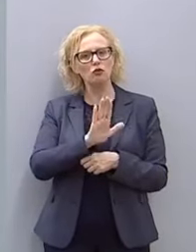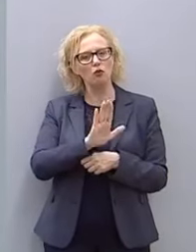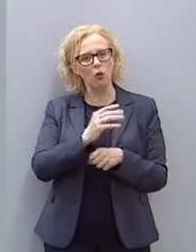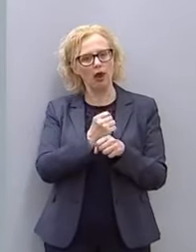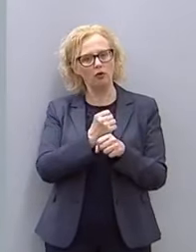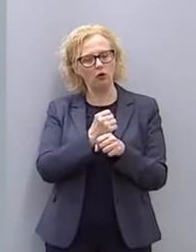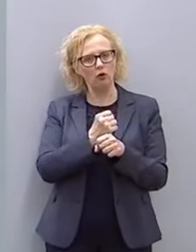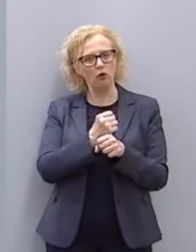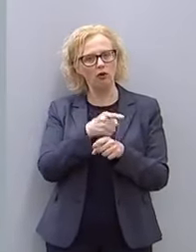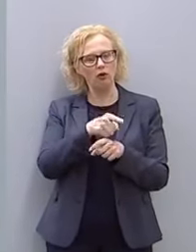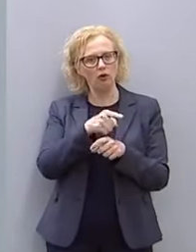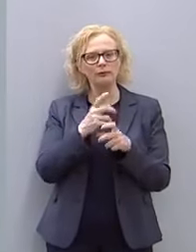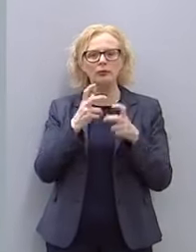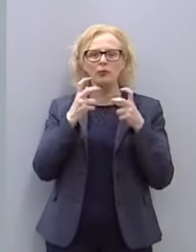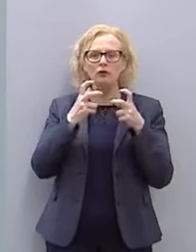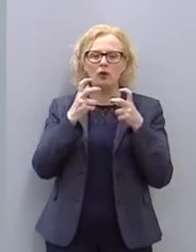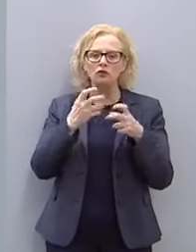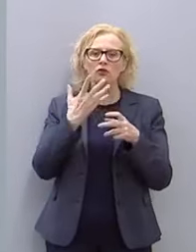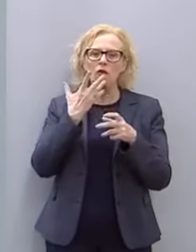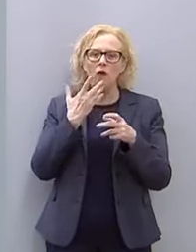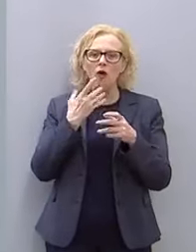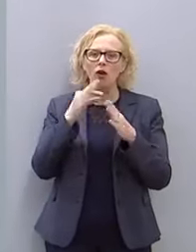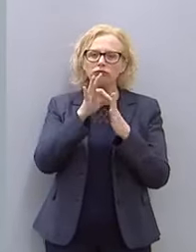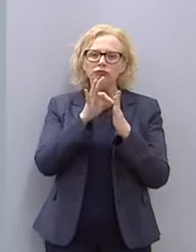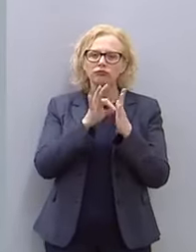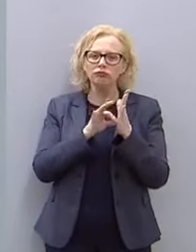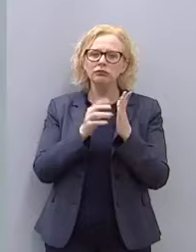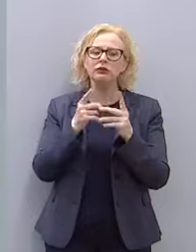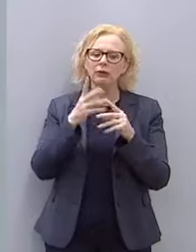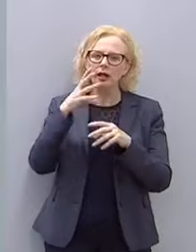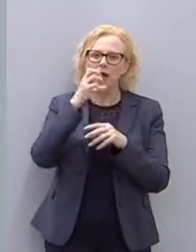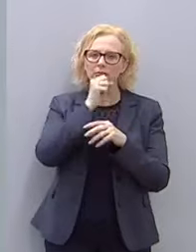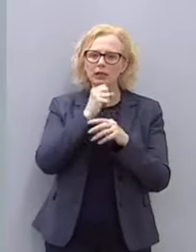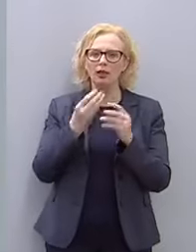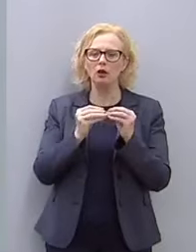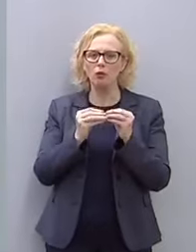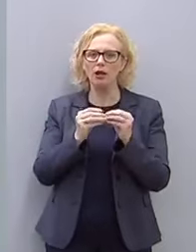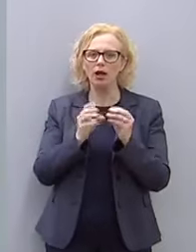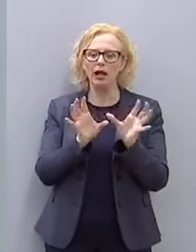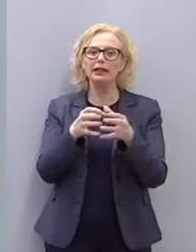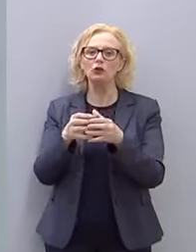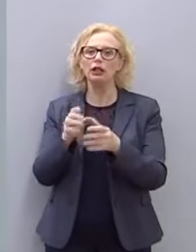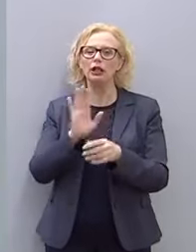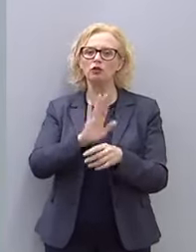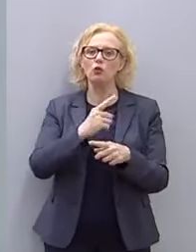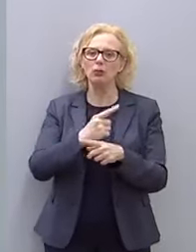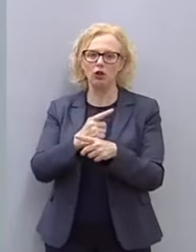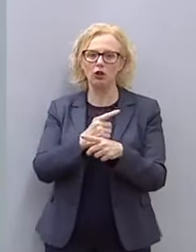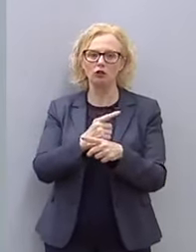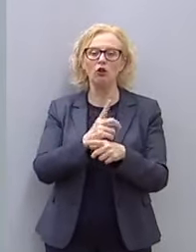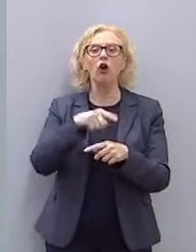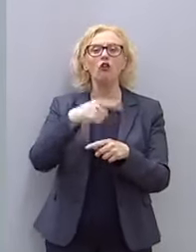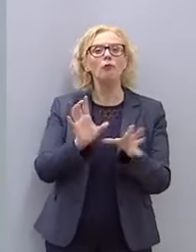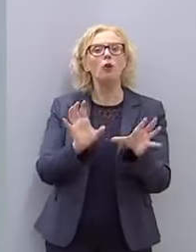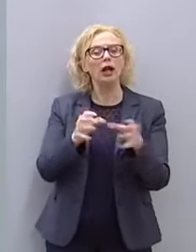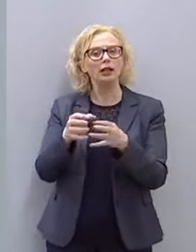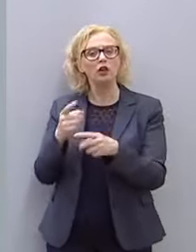lavoro cercano di interpretare anche quelli che sono le legittime esigenze delle categorie e sicuramente poi le categorie faranno rispettare